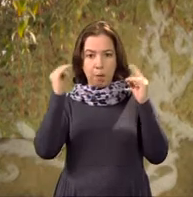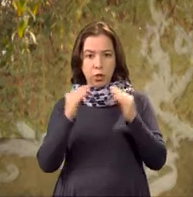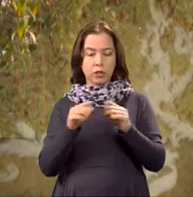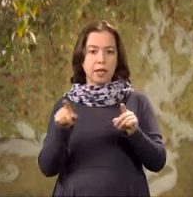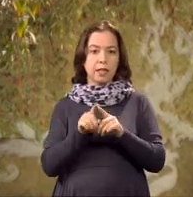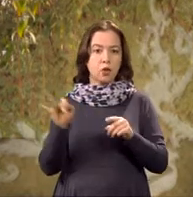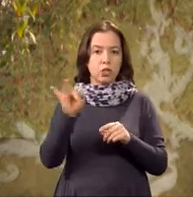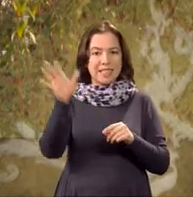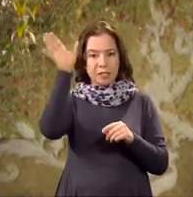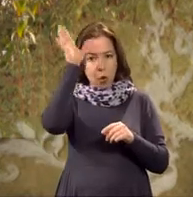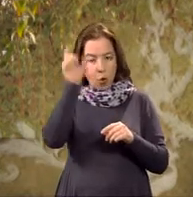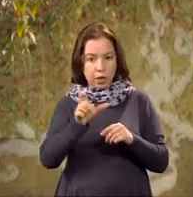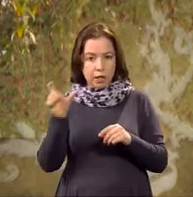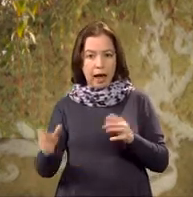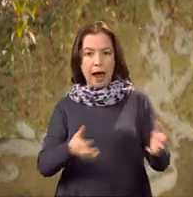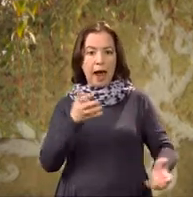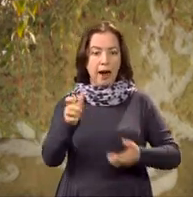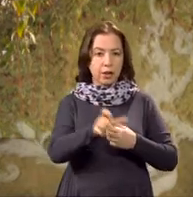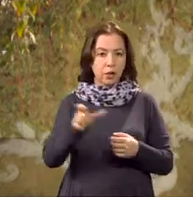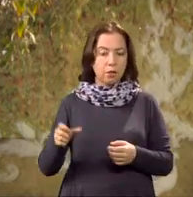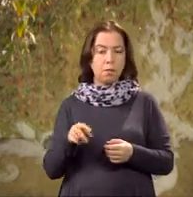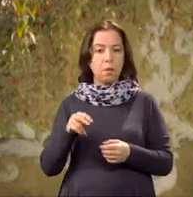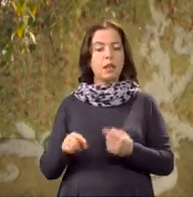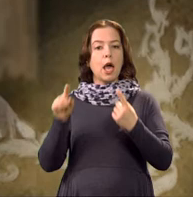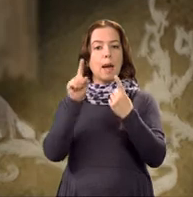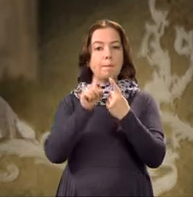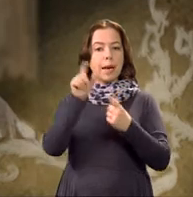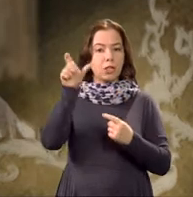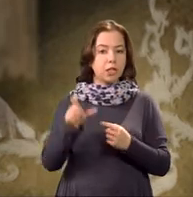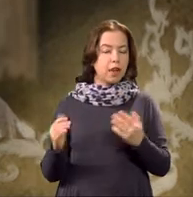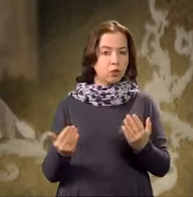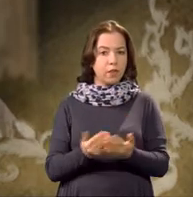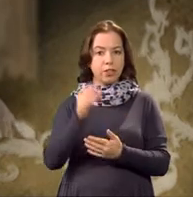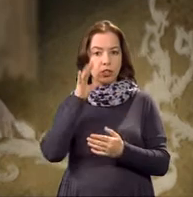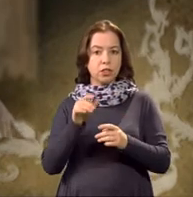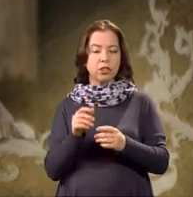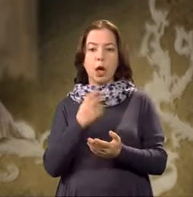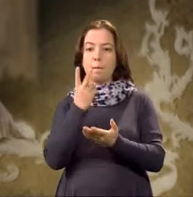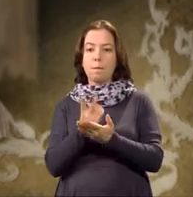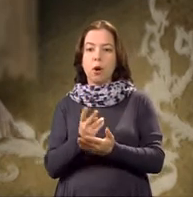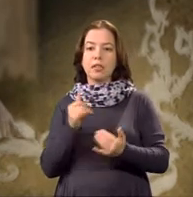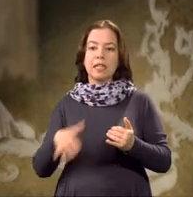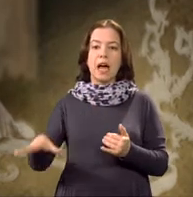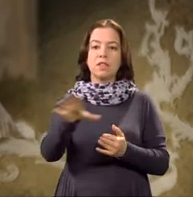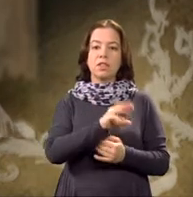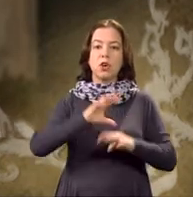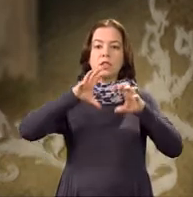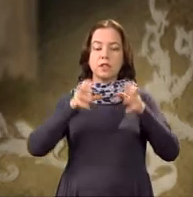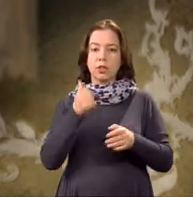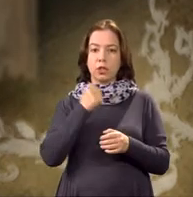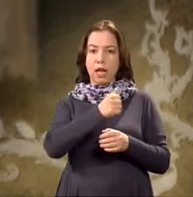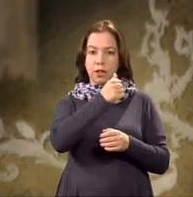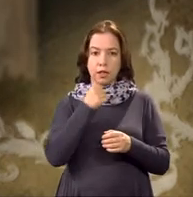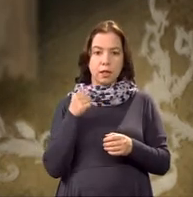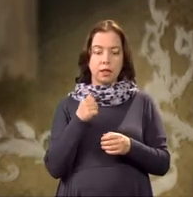історики, і археологи. Але першою людиною, яка в новітні часи відкрила всьому світу таємницю Звіринецьких